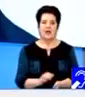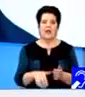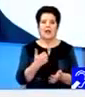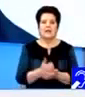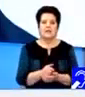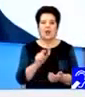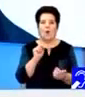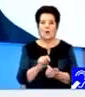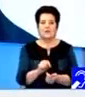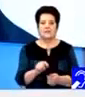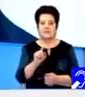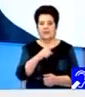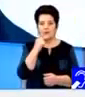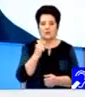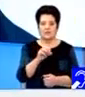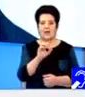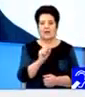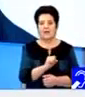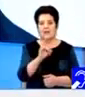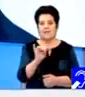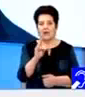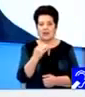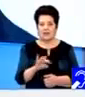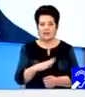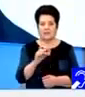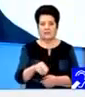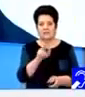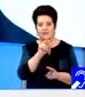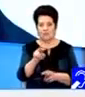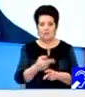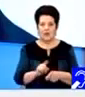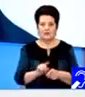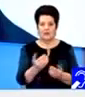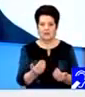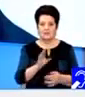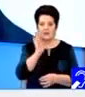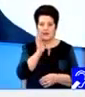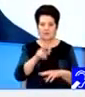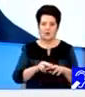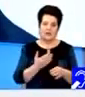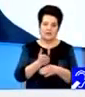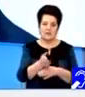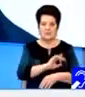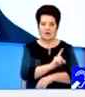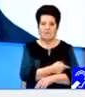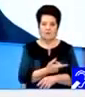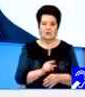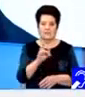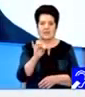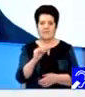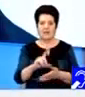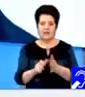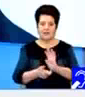Liderul opoziției din Rusia, Alexei Navalny, este din nou în atenția autorităților moscovite. În această dimineață, polițiștii au intrat cu forța în biroul lui Navalny